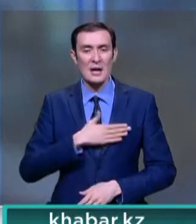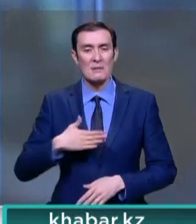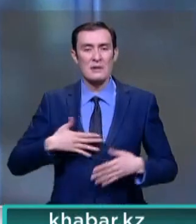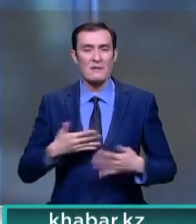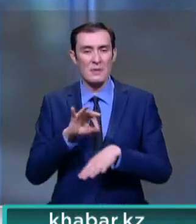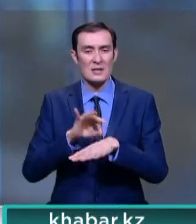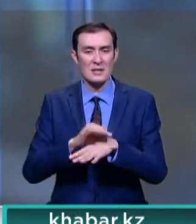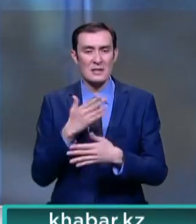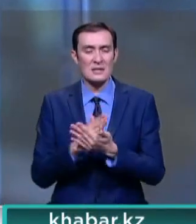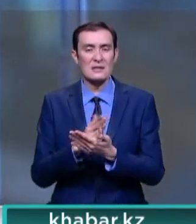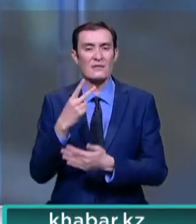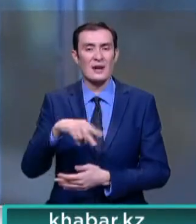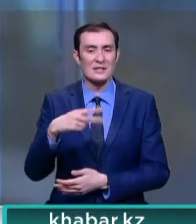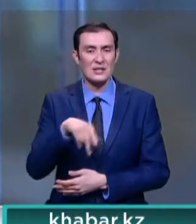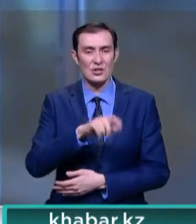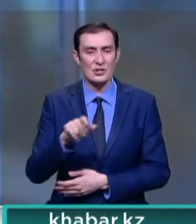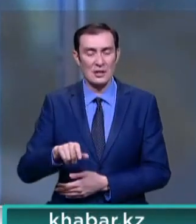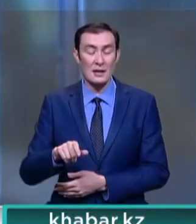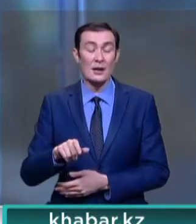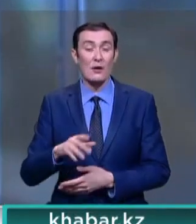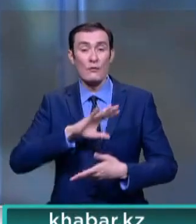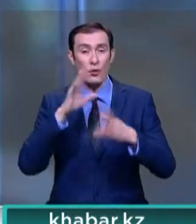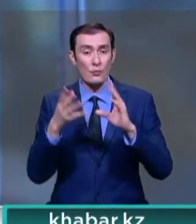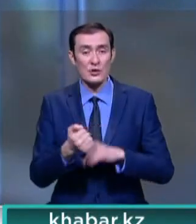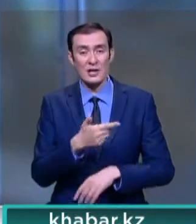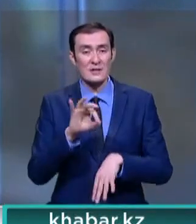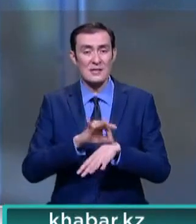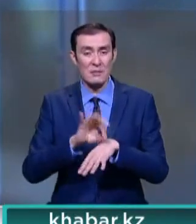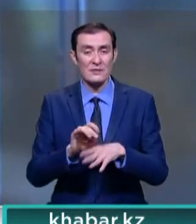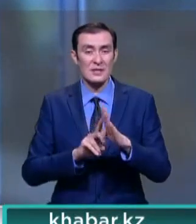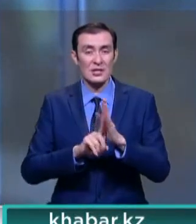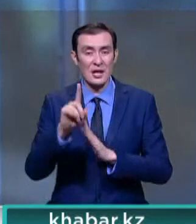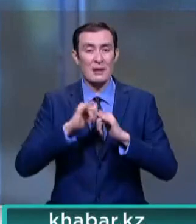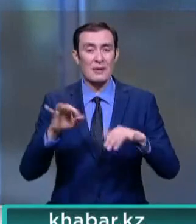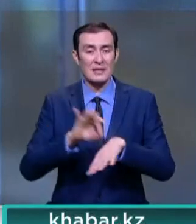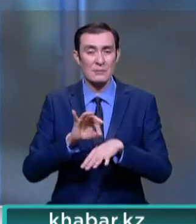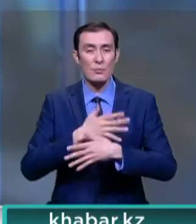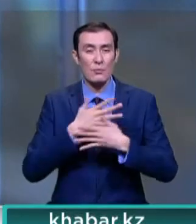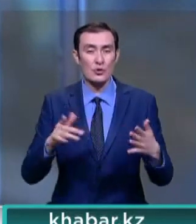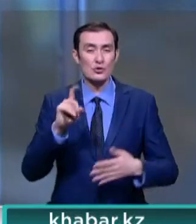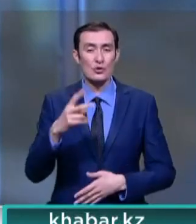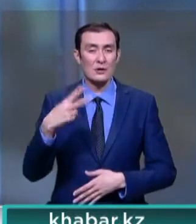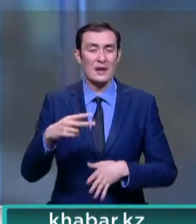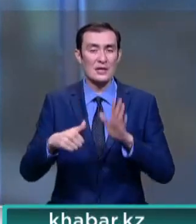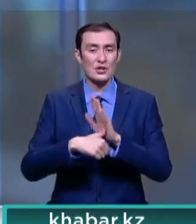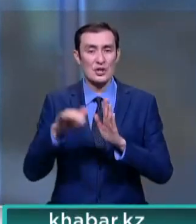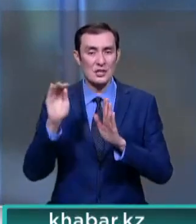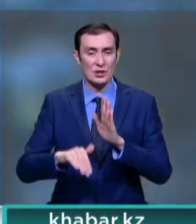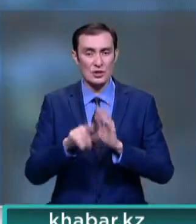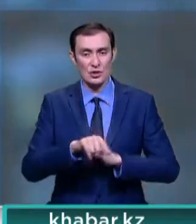Пневмонию диагностировали у 20 жителей страны. Общее число инфицированных с начала пандемии превысило 126